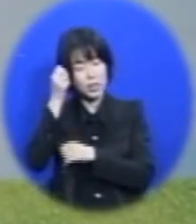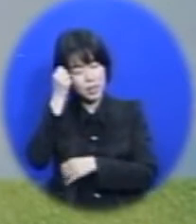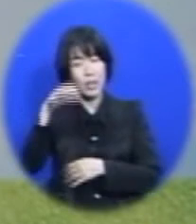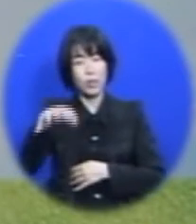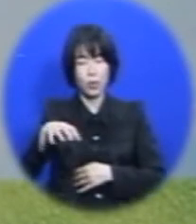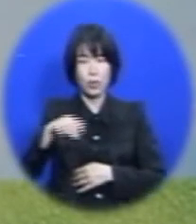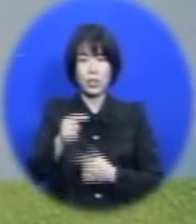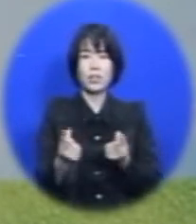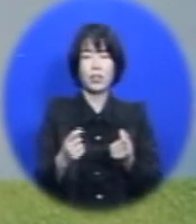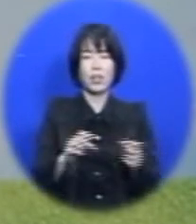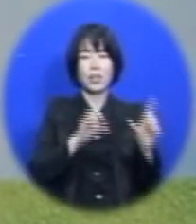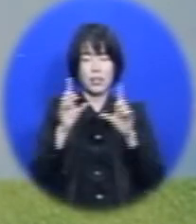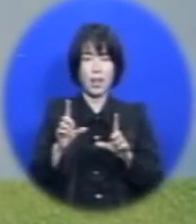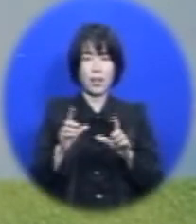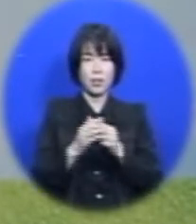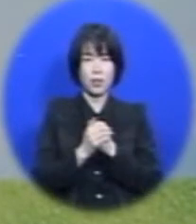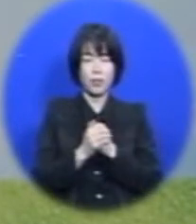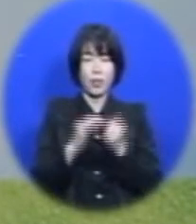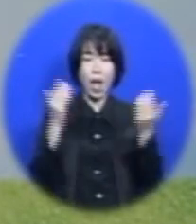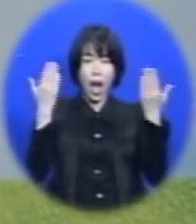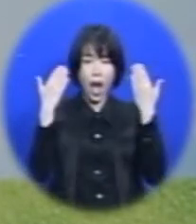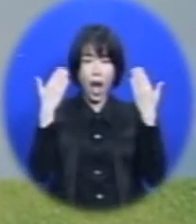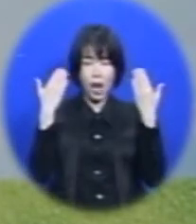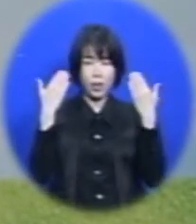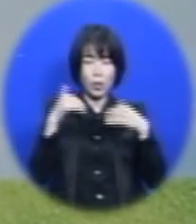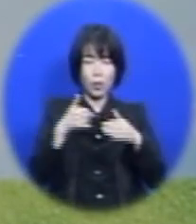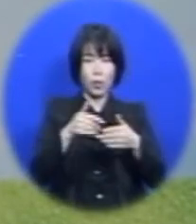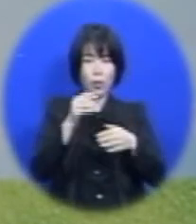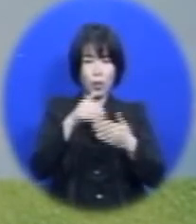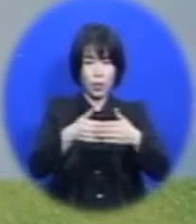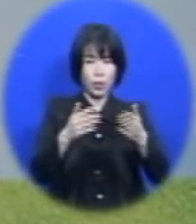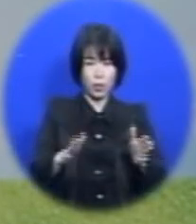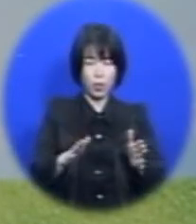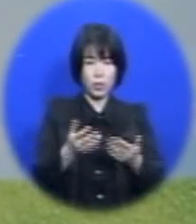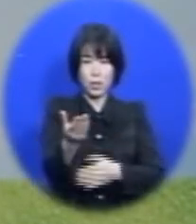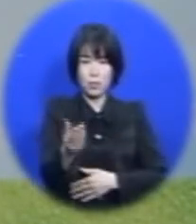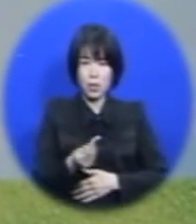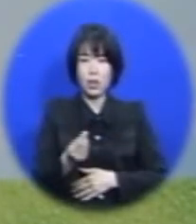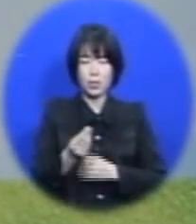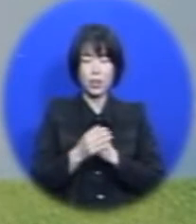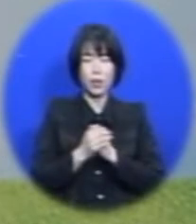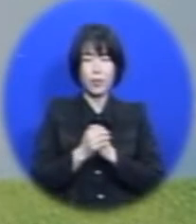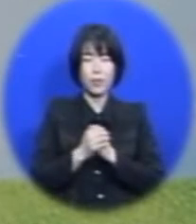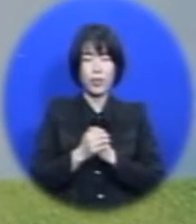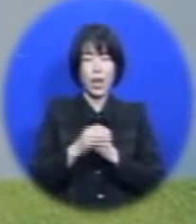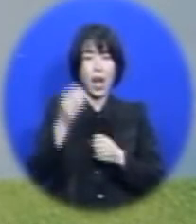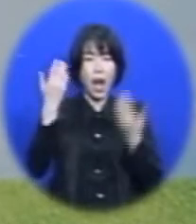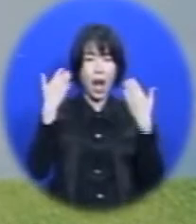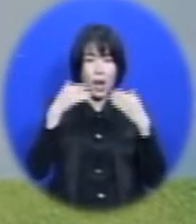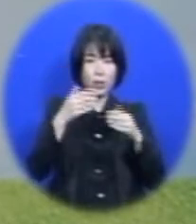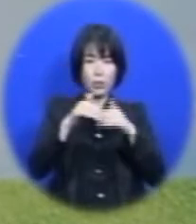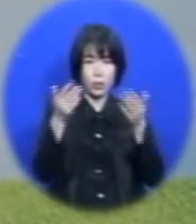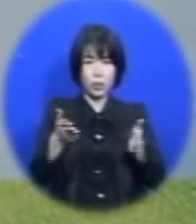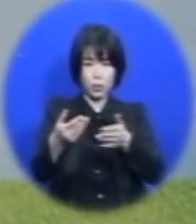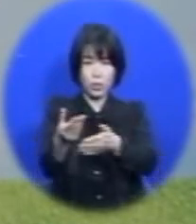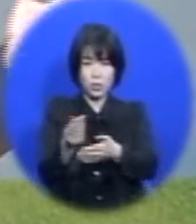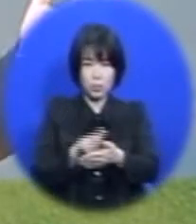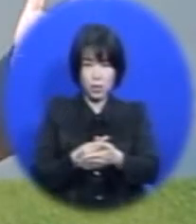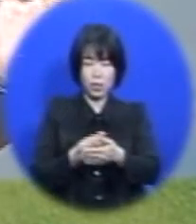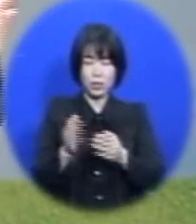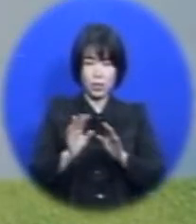그렇게 살았었어요. 학교 교실을 하나 빌려가지고 사택이 없으니까 학교 교실을 빌려서